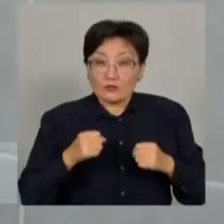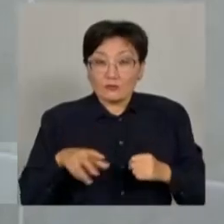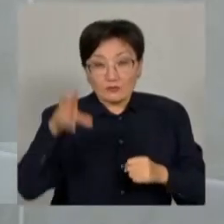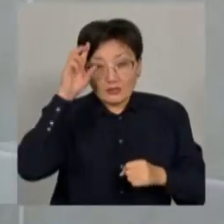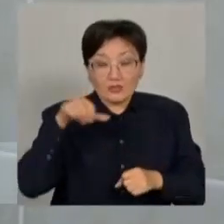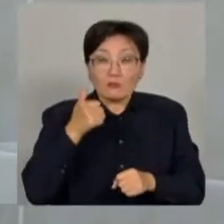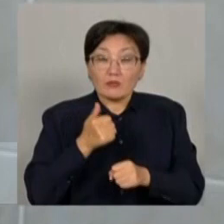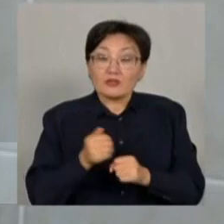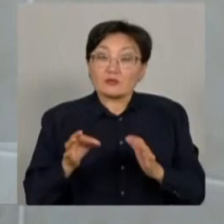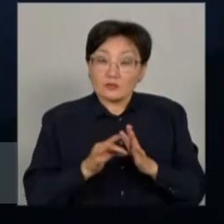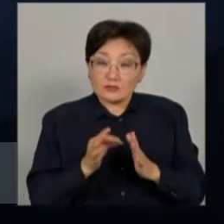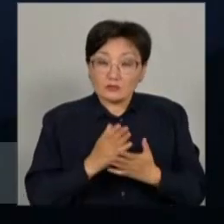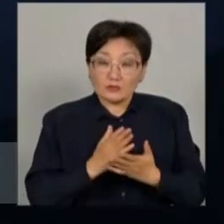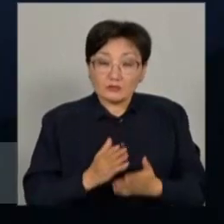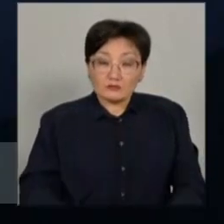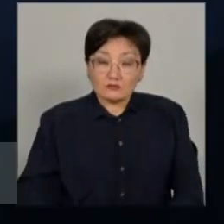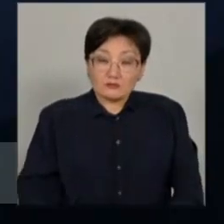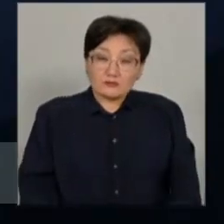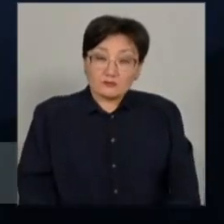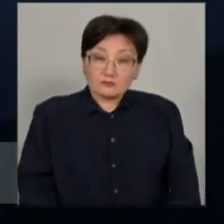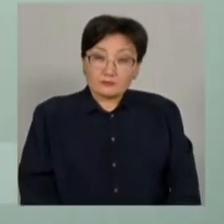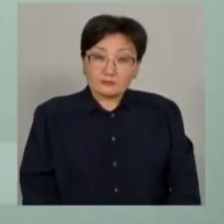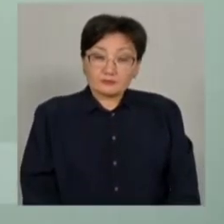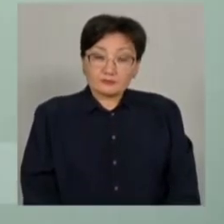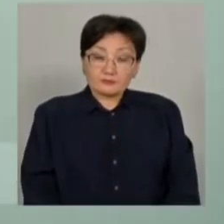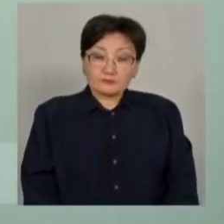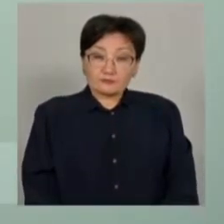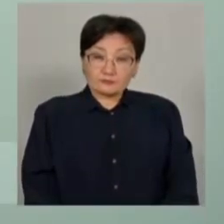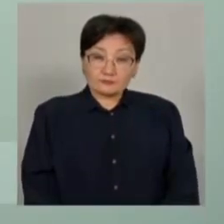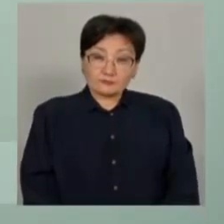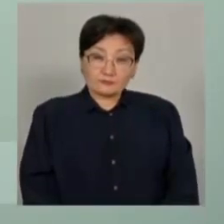мақсаты. Жансая Олжабек, Рашидин Якупов, Сағынғали Мұңайтпасов, Алматы телеарнасы.